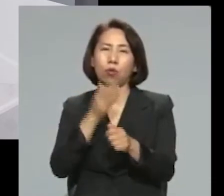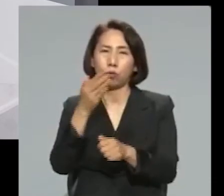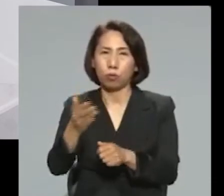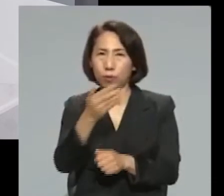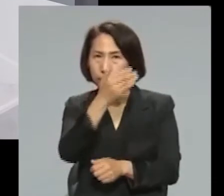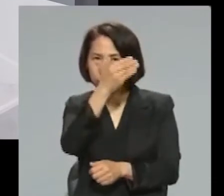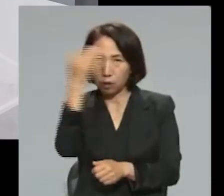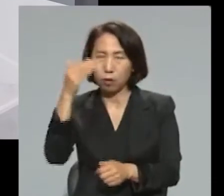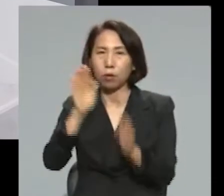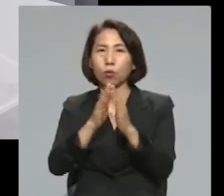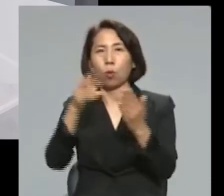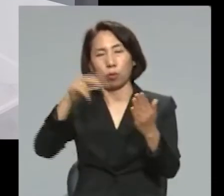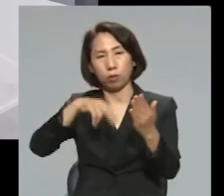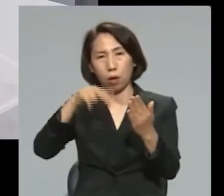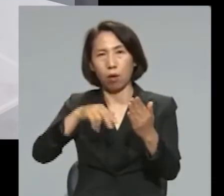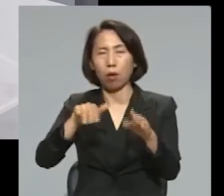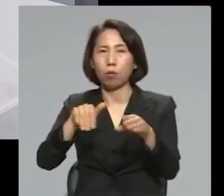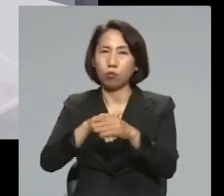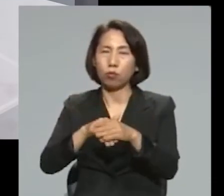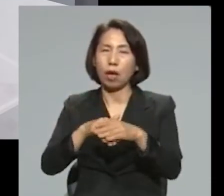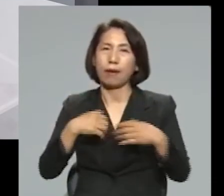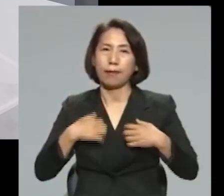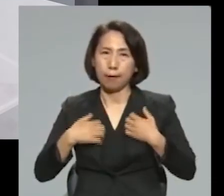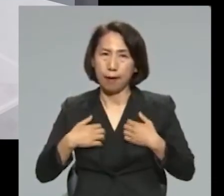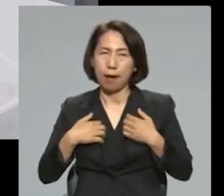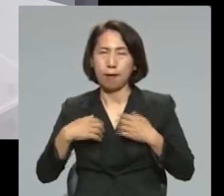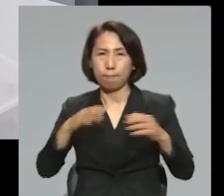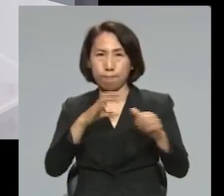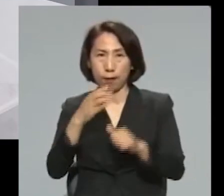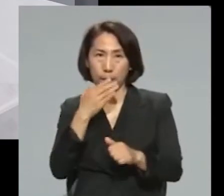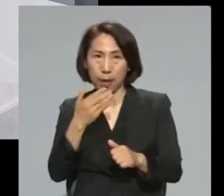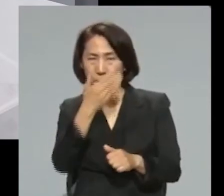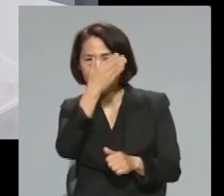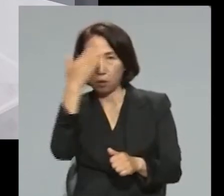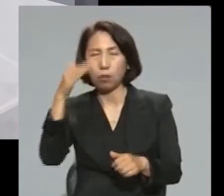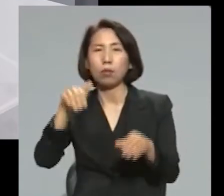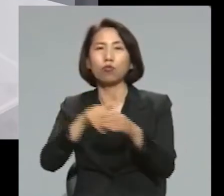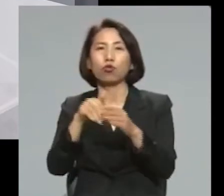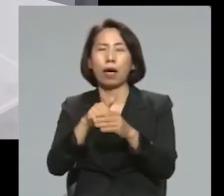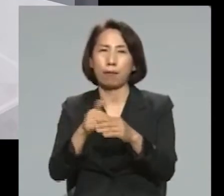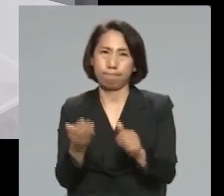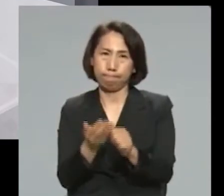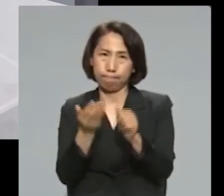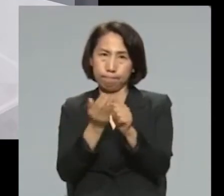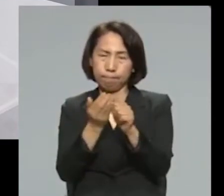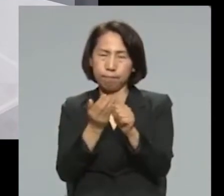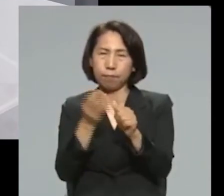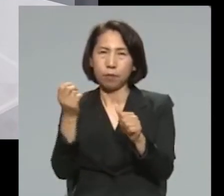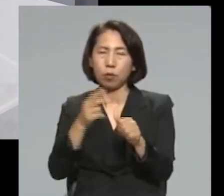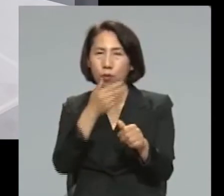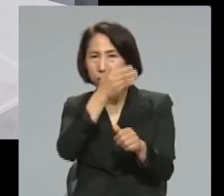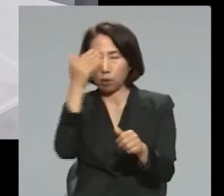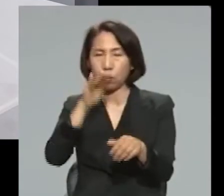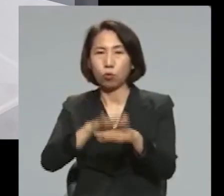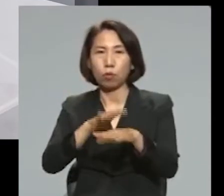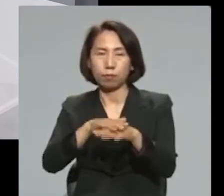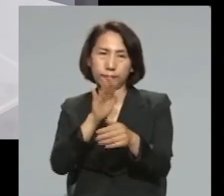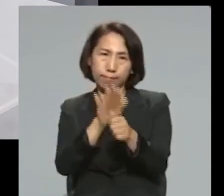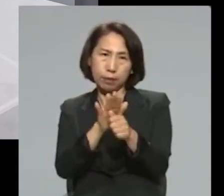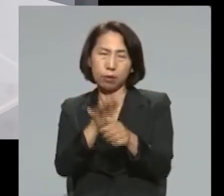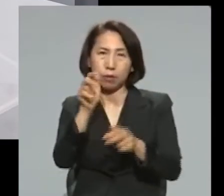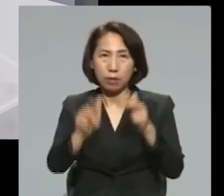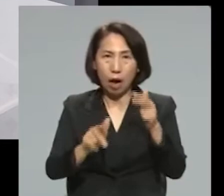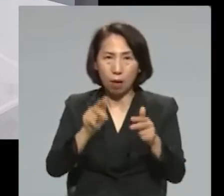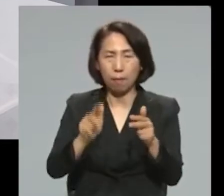문화, 여가 활용 등의 모임을 지원하는 청년 문화를 육성하고 청년 농부 지원 사업과 청년